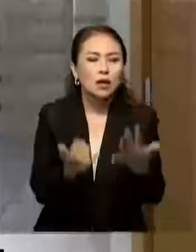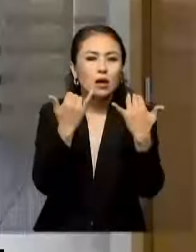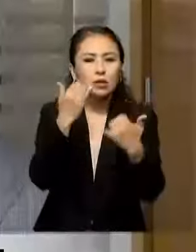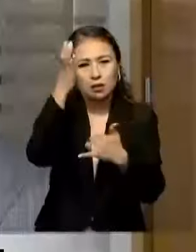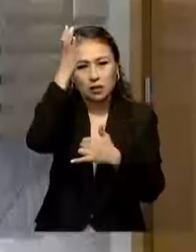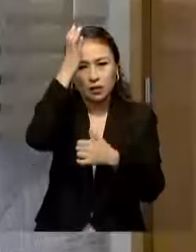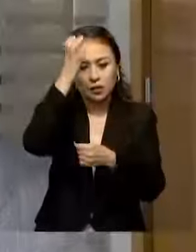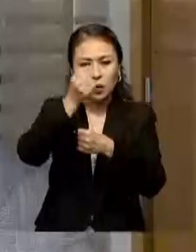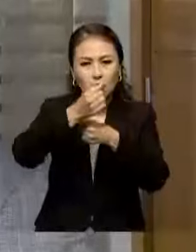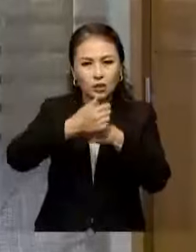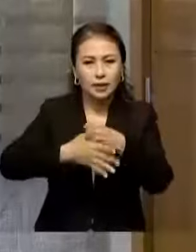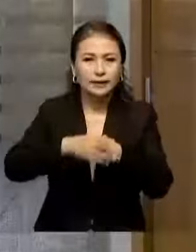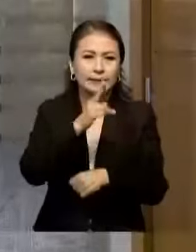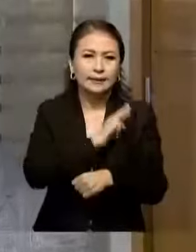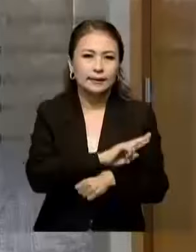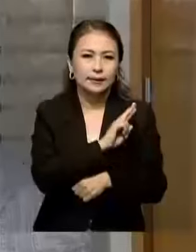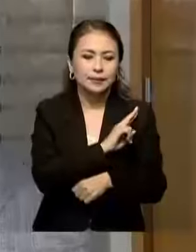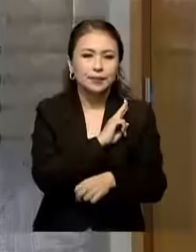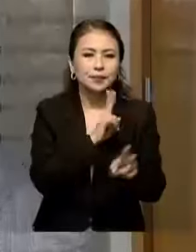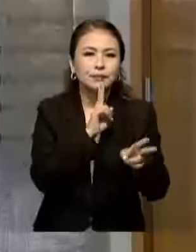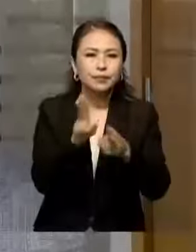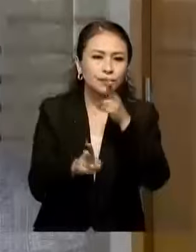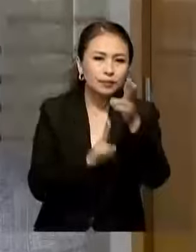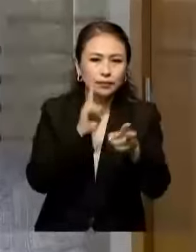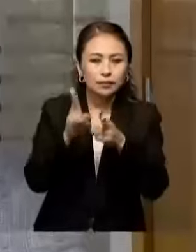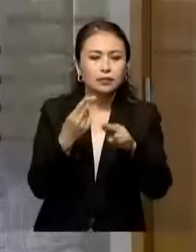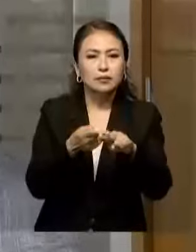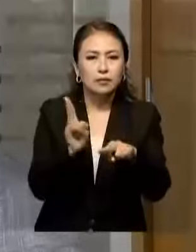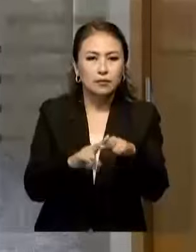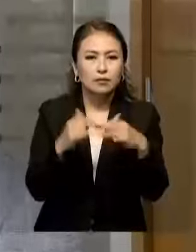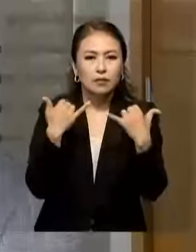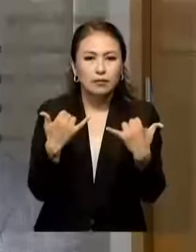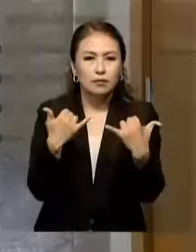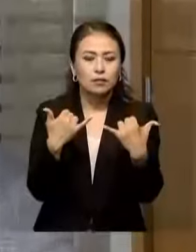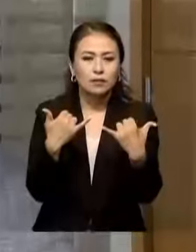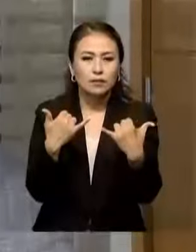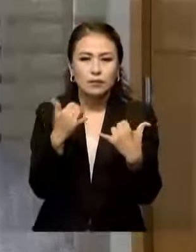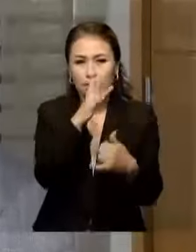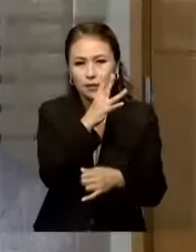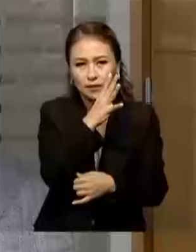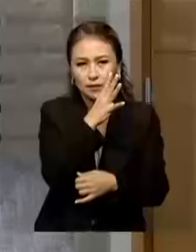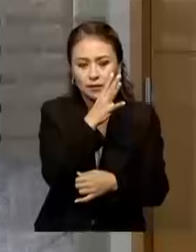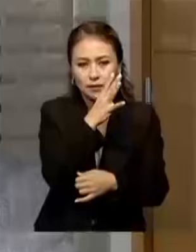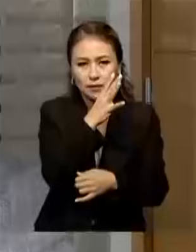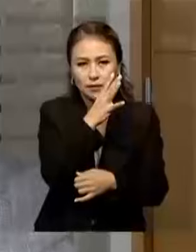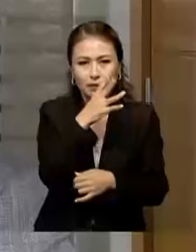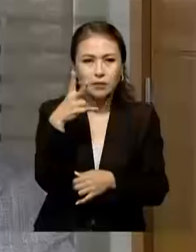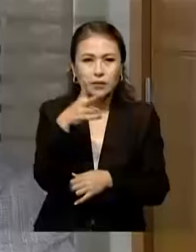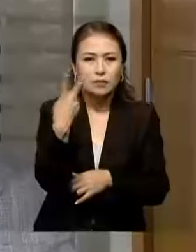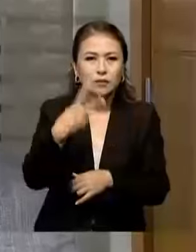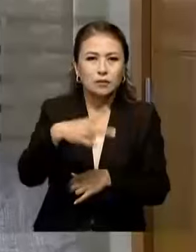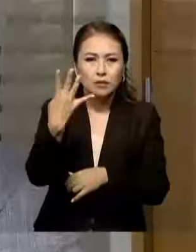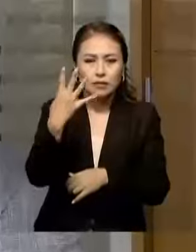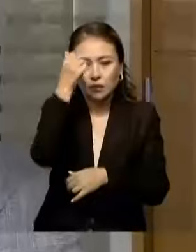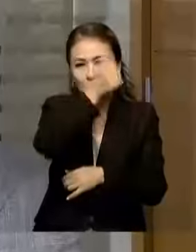орталықтың қызметкерлері наразылығын тудырғандықтан олардың қазіргі кезде кеше 2024